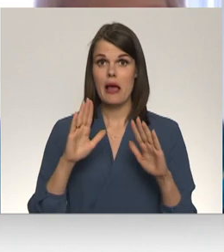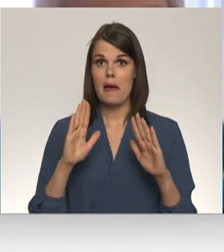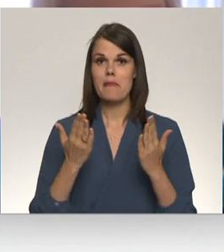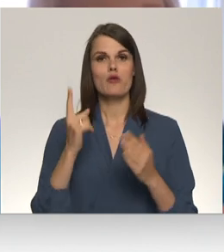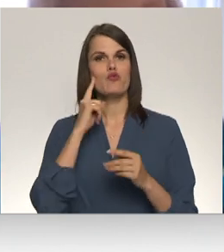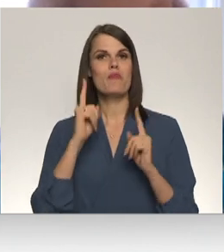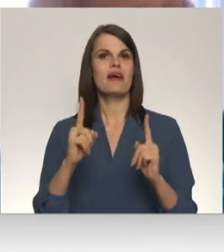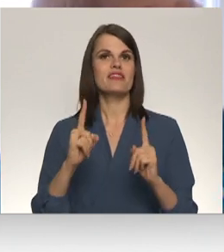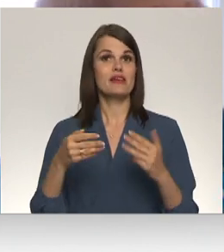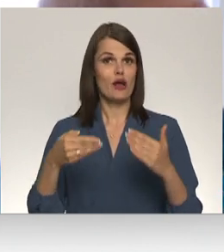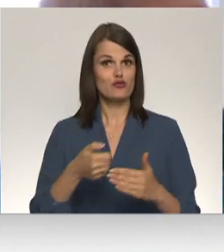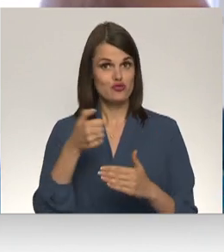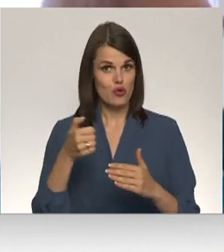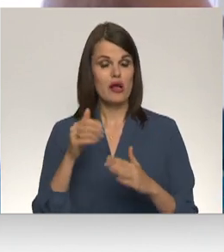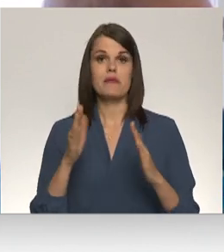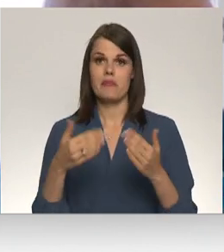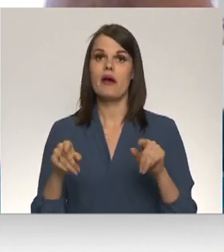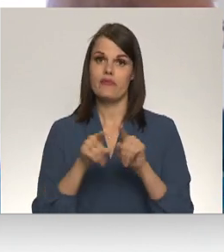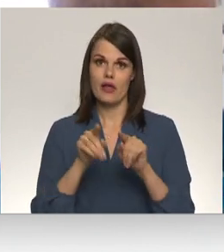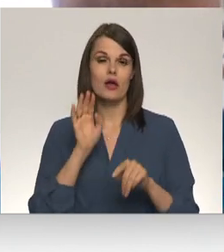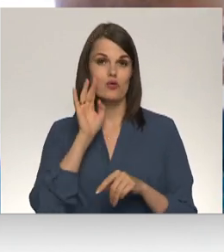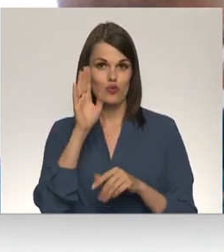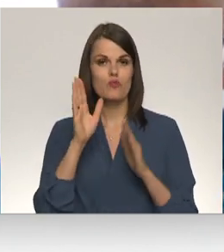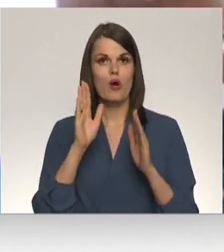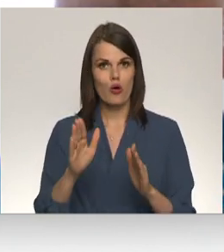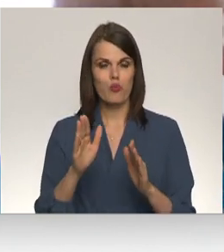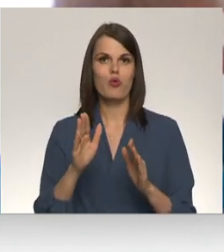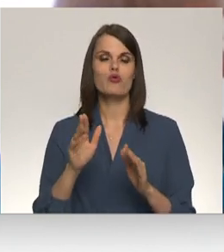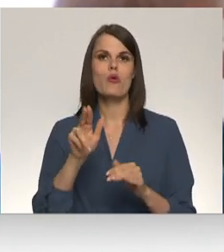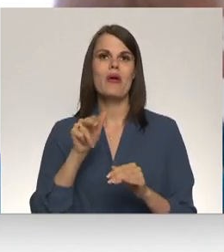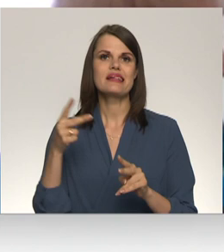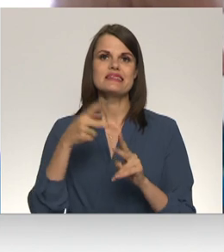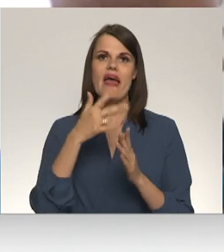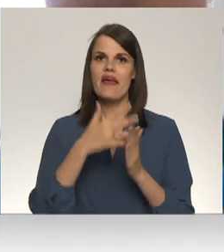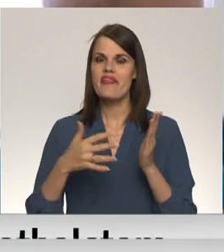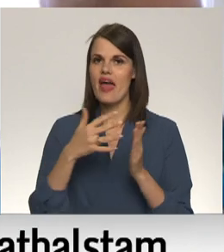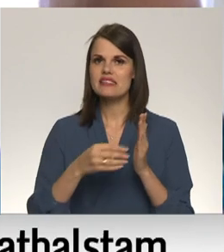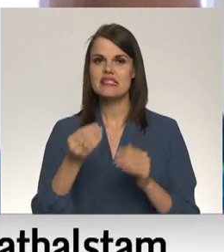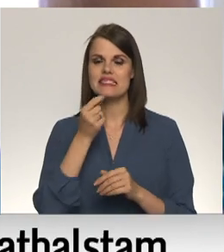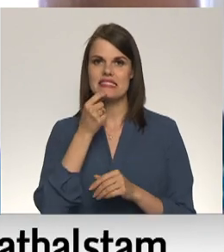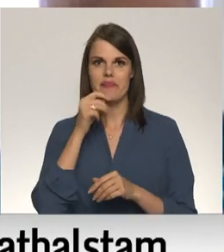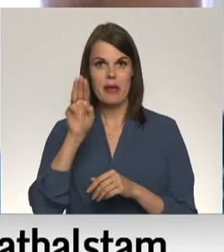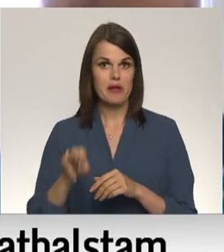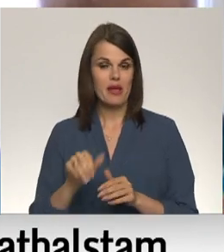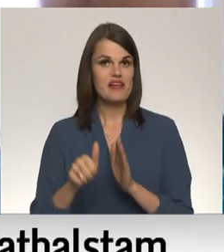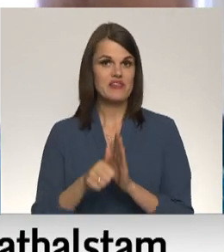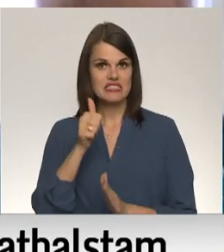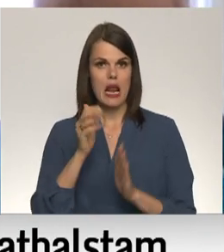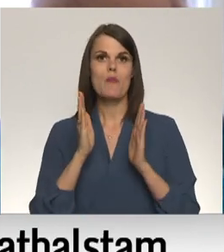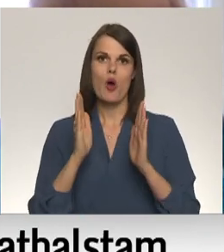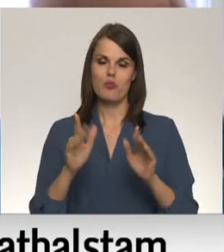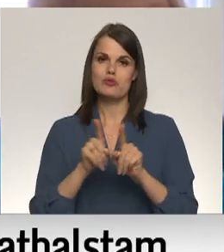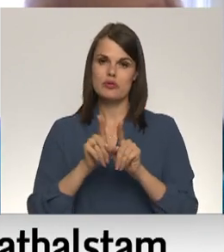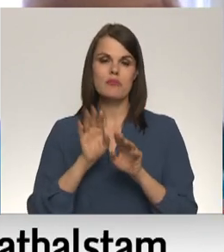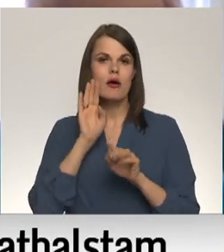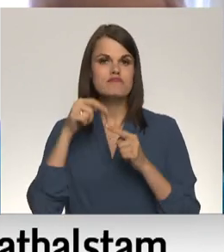turpmāk pensiju indeksācija notiek septembra mēnesī. Vislabāk jau būtu, ka tas